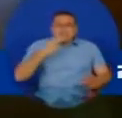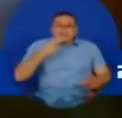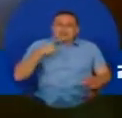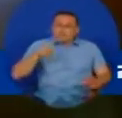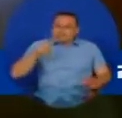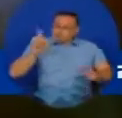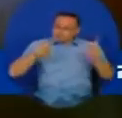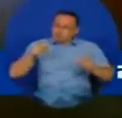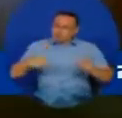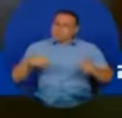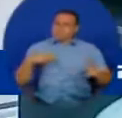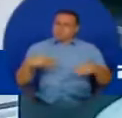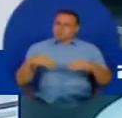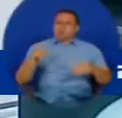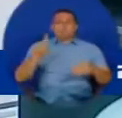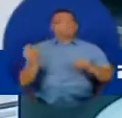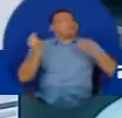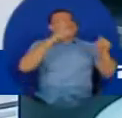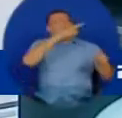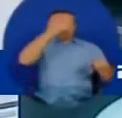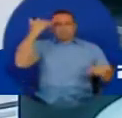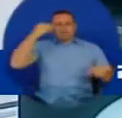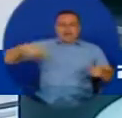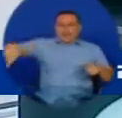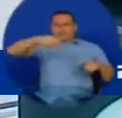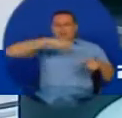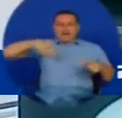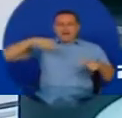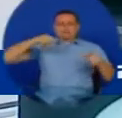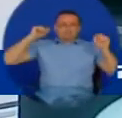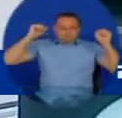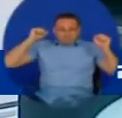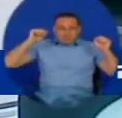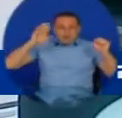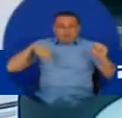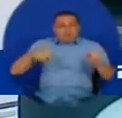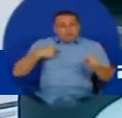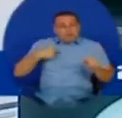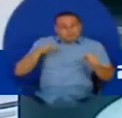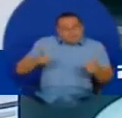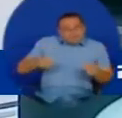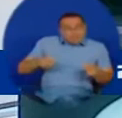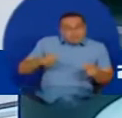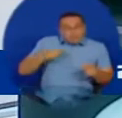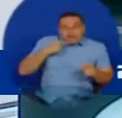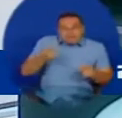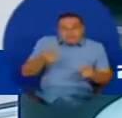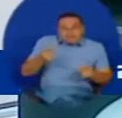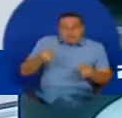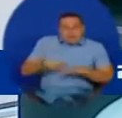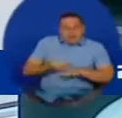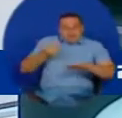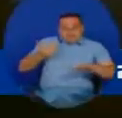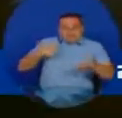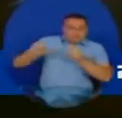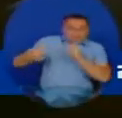לכיכר, מוכן לבחון מהם הדברים האלה שיש בינינו שהם מוסכמים, בסדר? לפני שאנחנו כל הזמן עסוקים בשחור